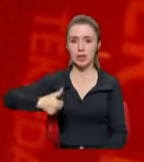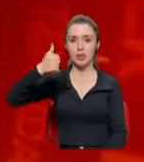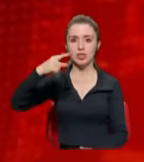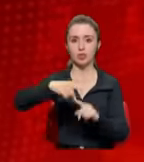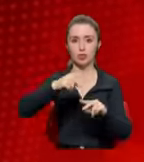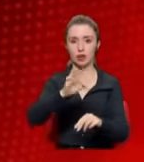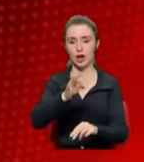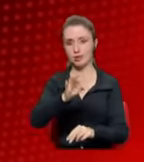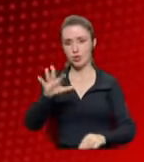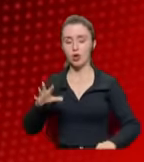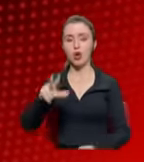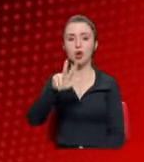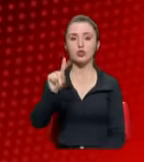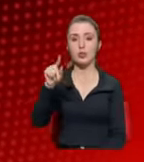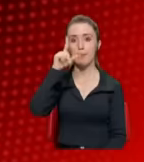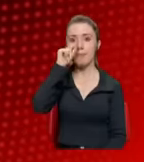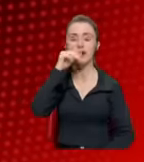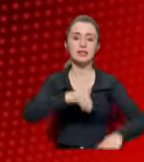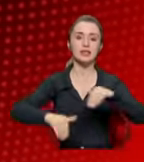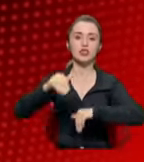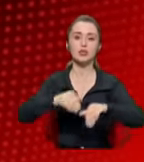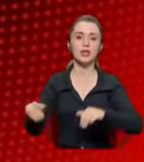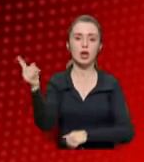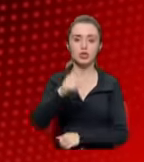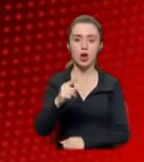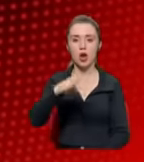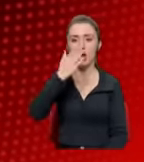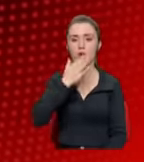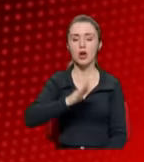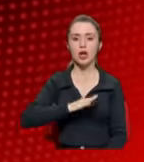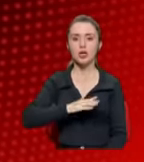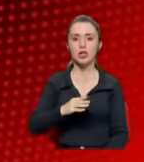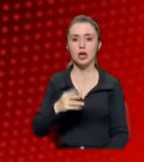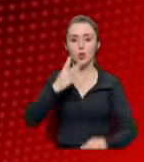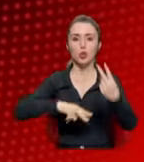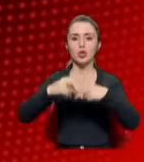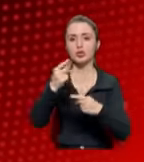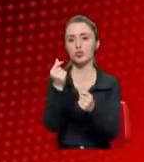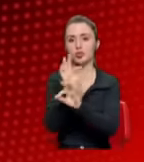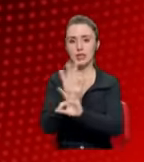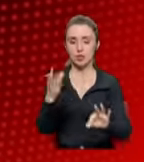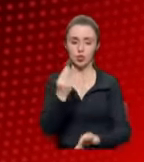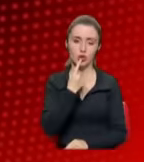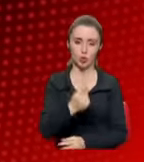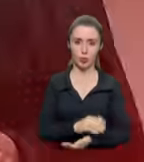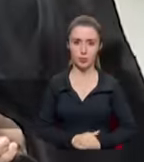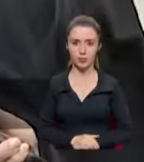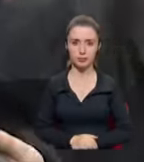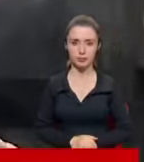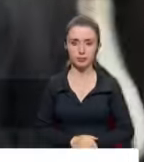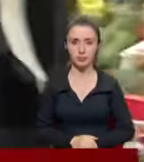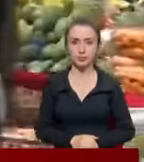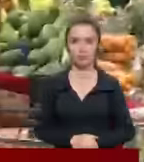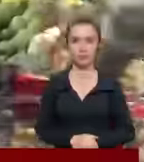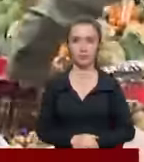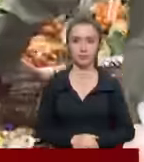Turgut altın 31 Mart seçimlerinden sonra öğrenciye ulaşım ücretsiz olacak dedi iyi